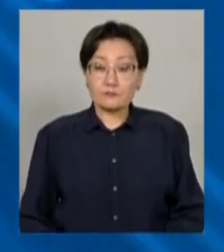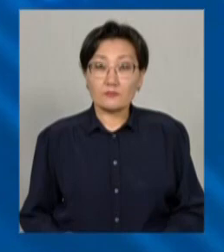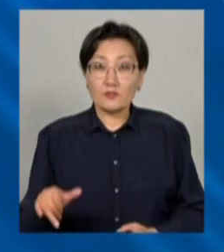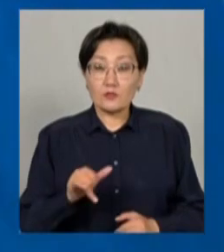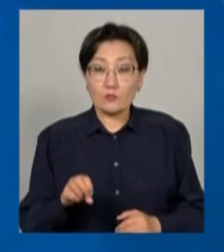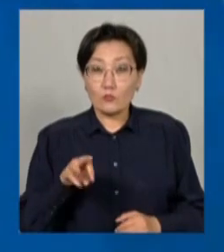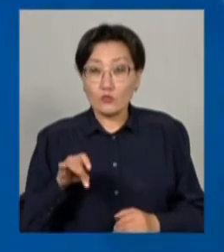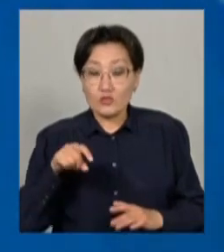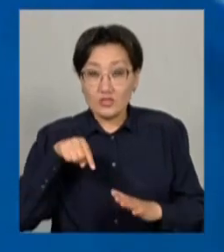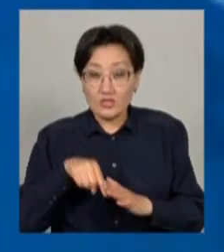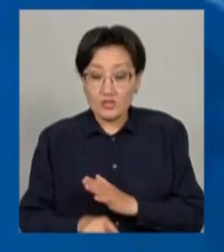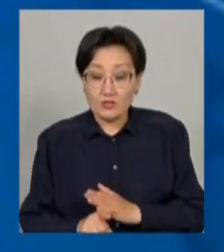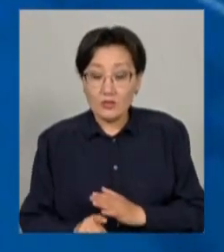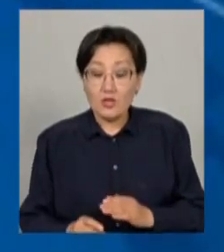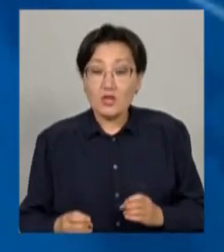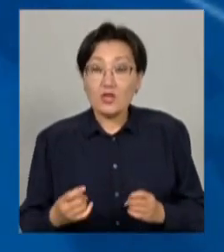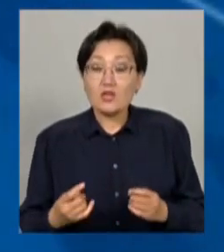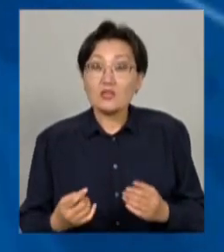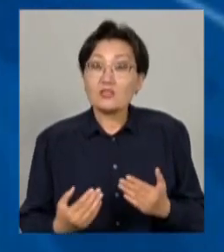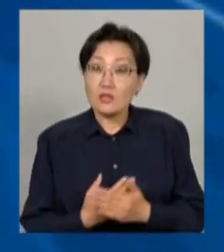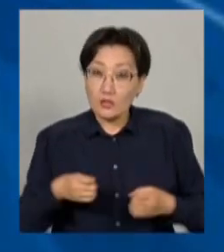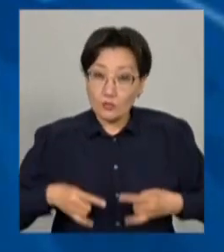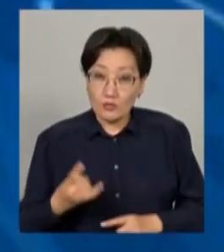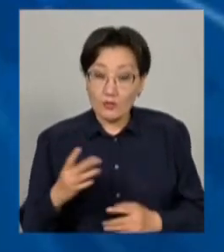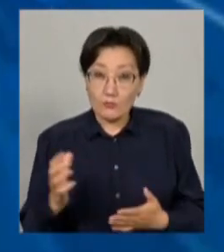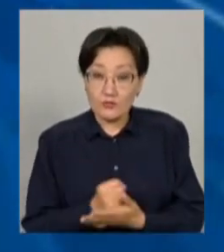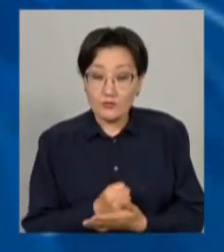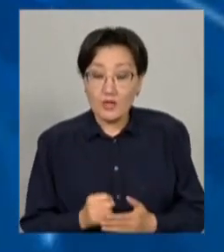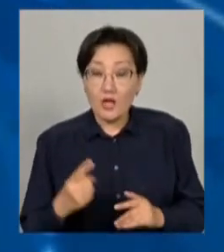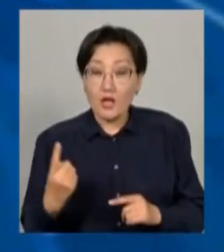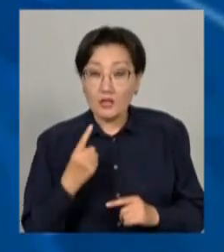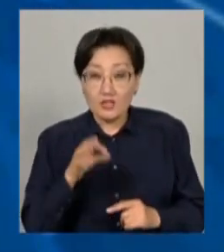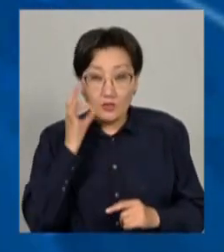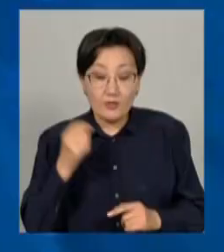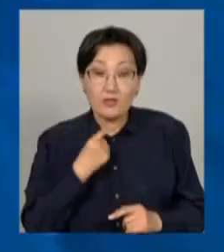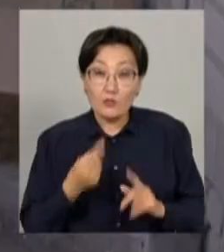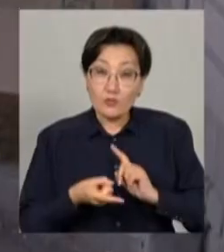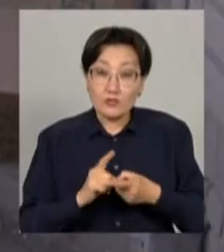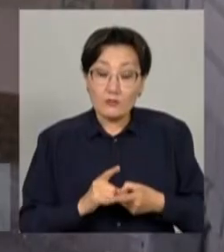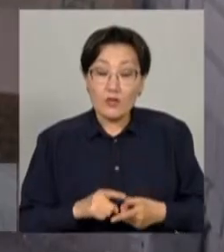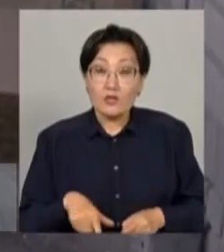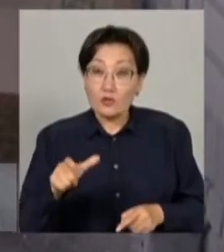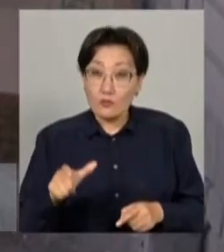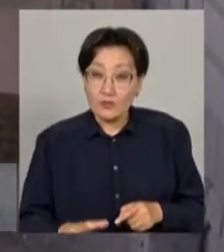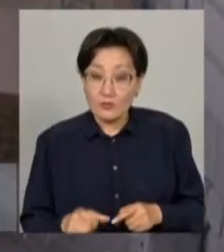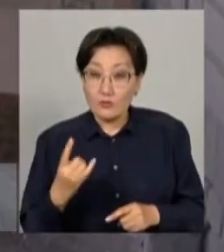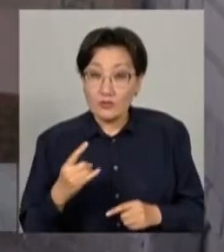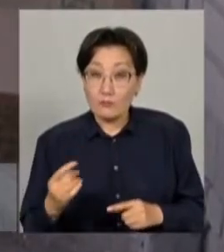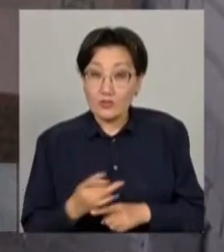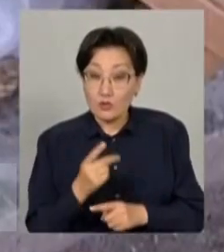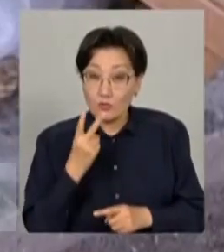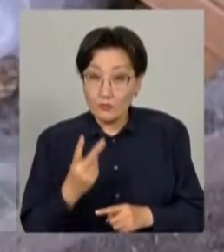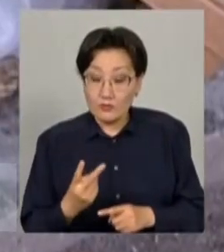Оралда қоқыс жәшігінен жаңа туған сәби табылды. Алғашында мысықтың даусымен шатастырған қала тұрғыны шақалақты бірінші болып